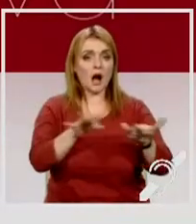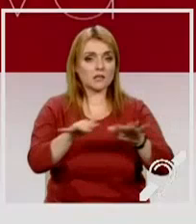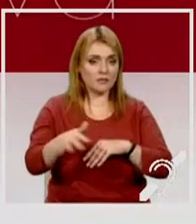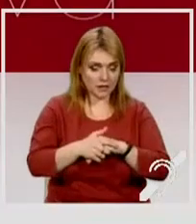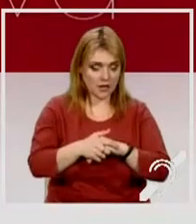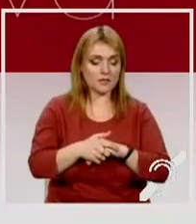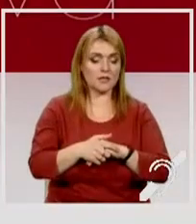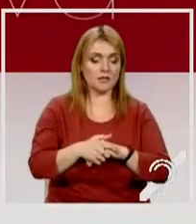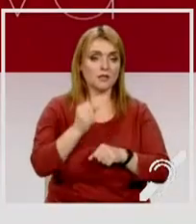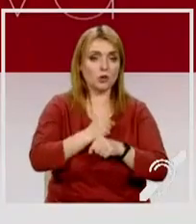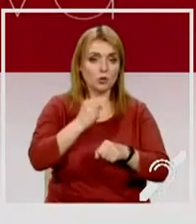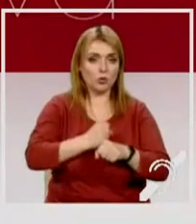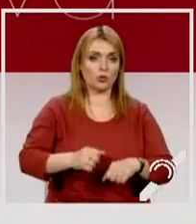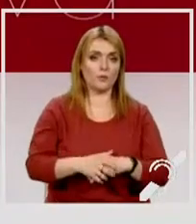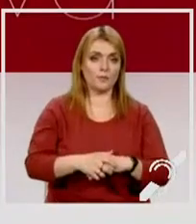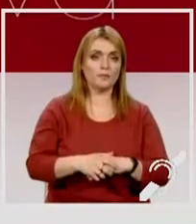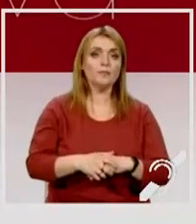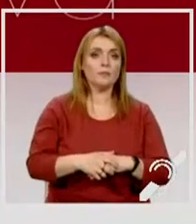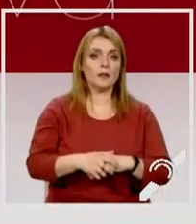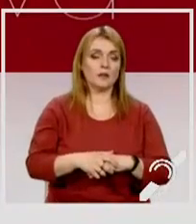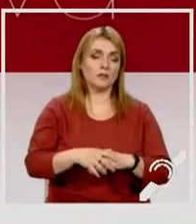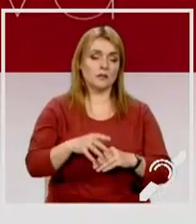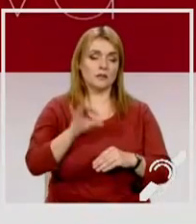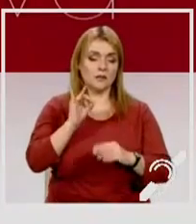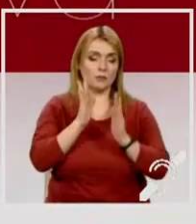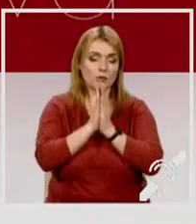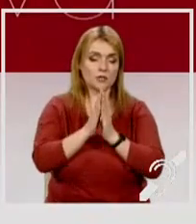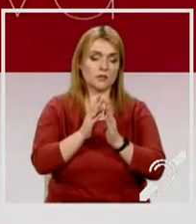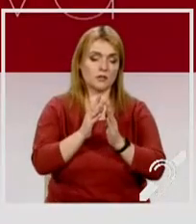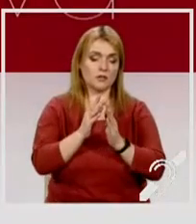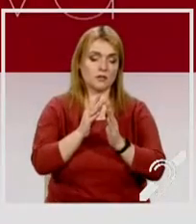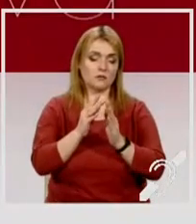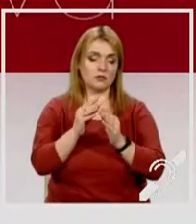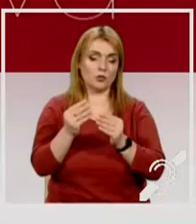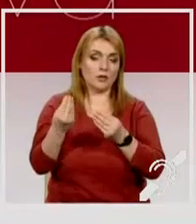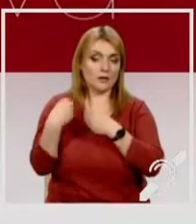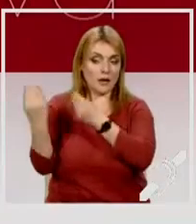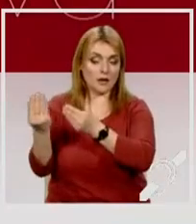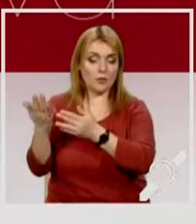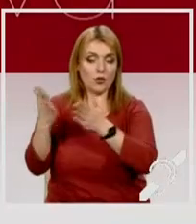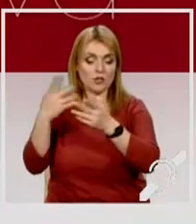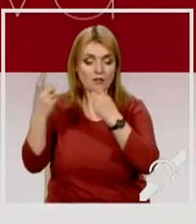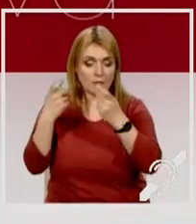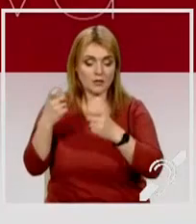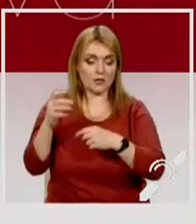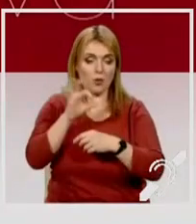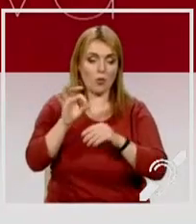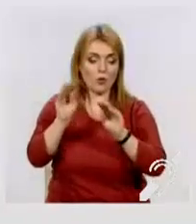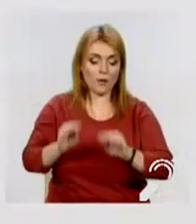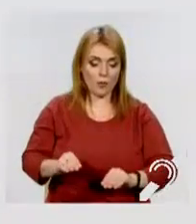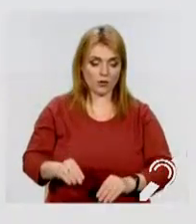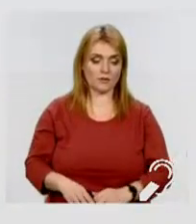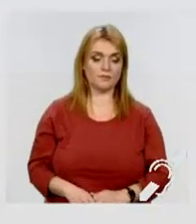ce acesta i-ar fi cerut modificări la un raport. Viorel Cernăuțeanu a negat orice acuzație de imixtiune.